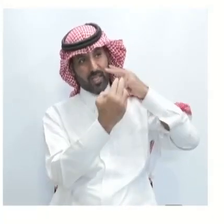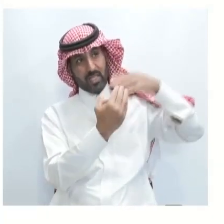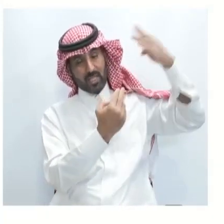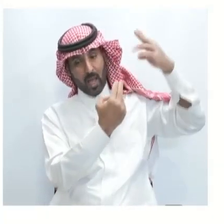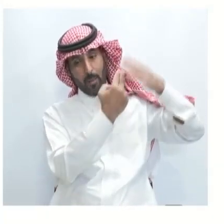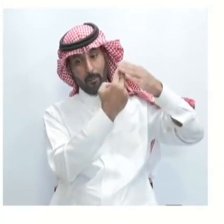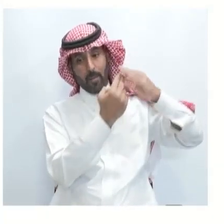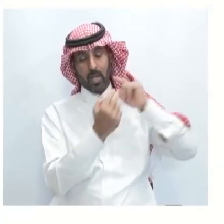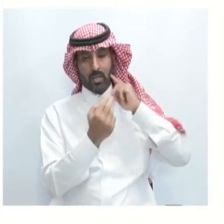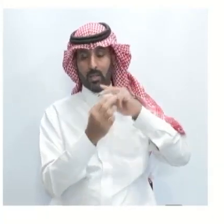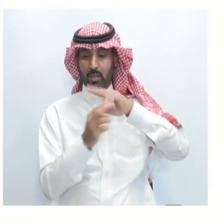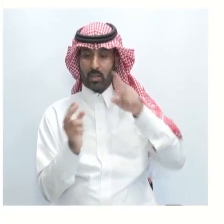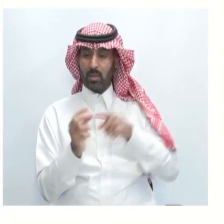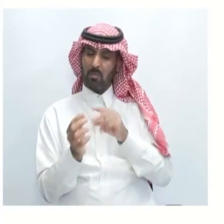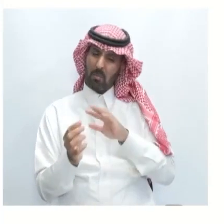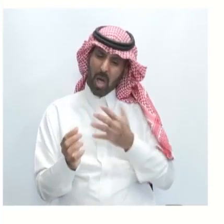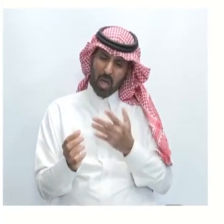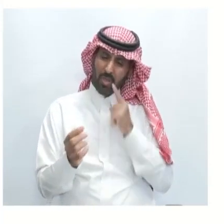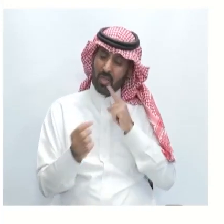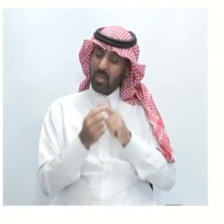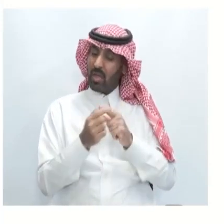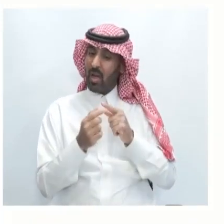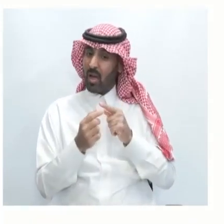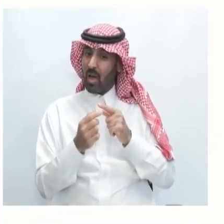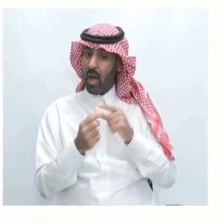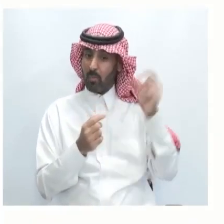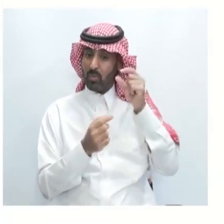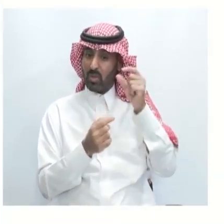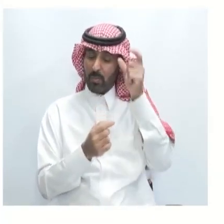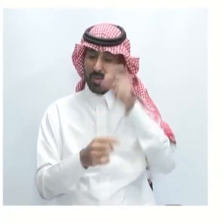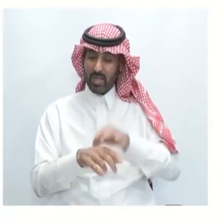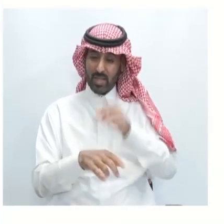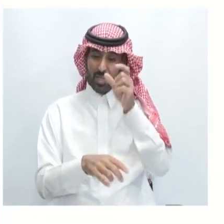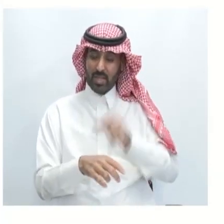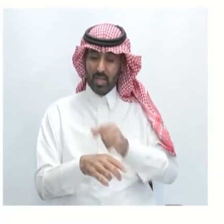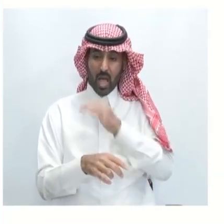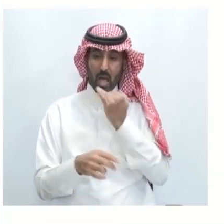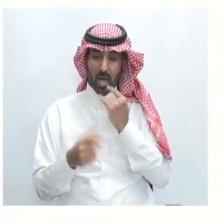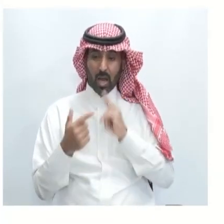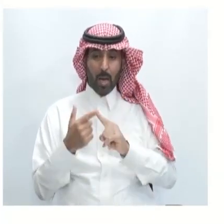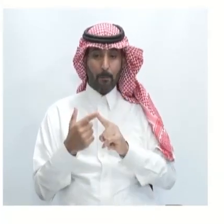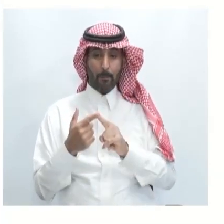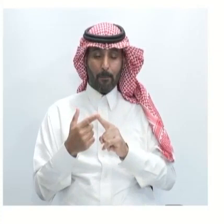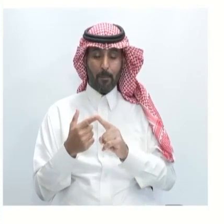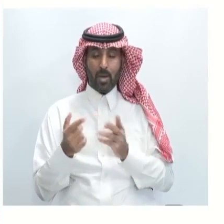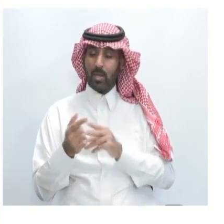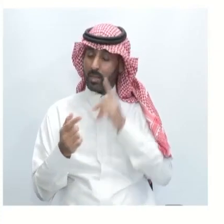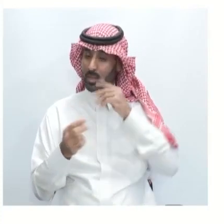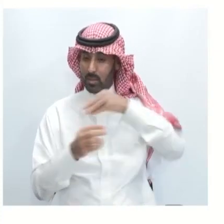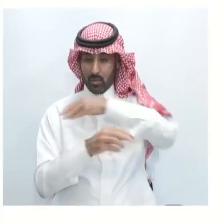او تكون مثوره بسوره جزئي مثل بعض المسلمين العرب بعض السور من اسمه سور